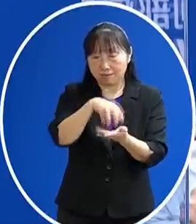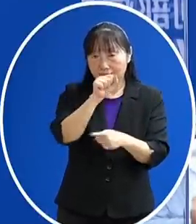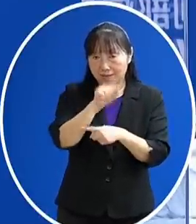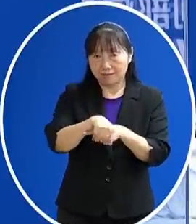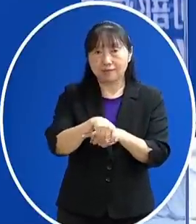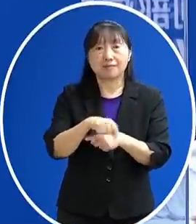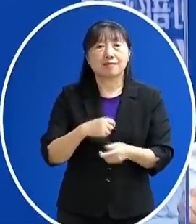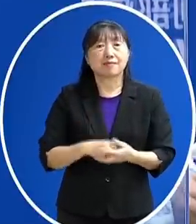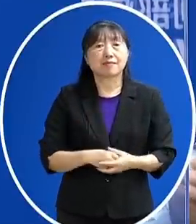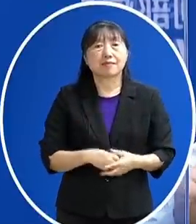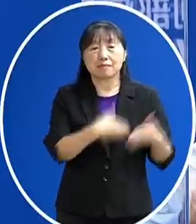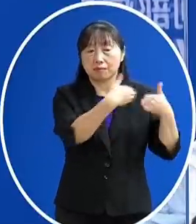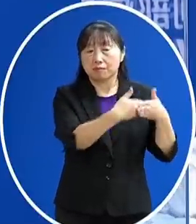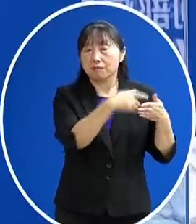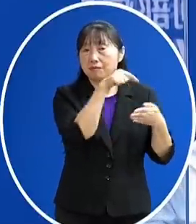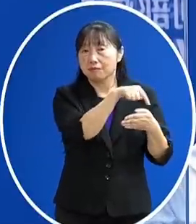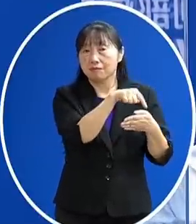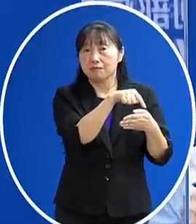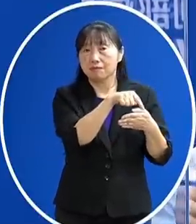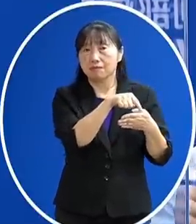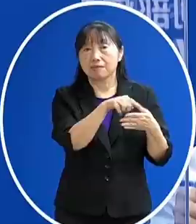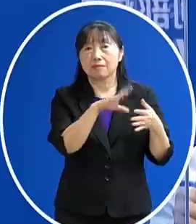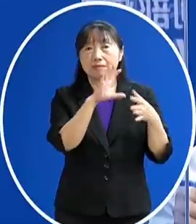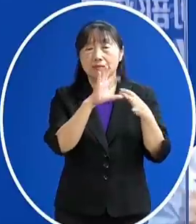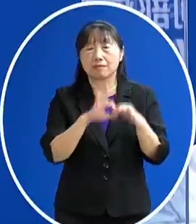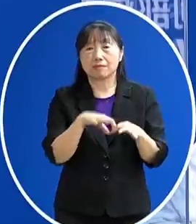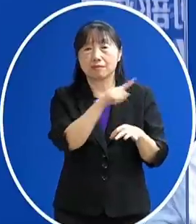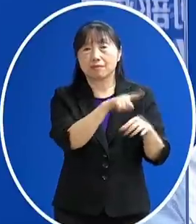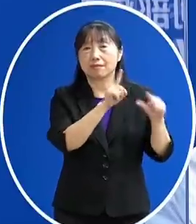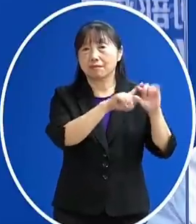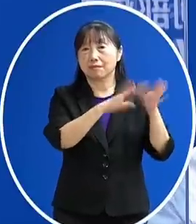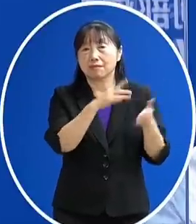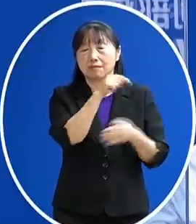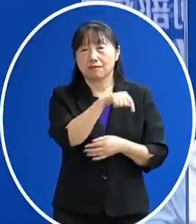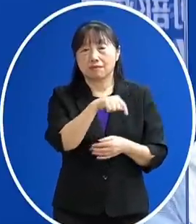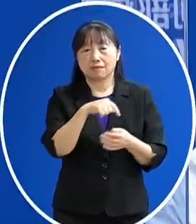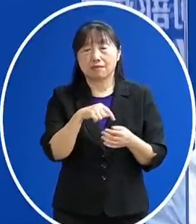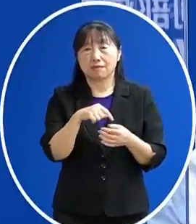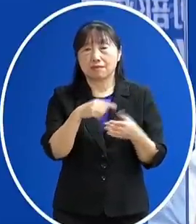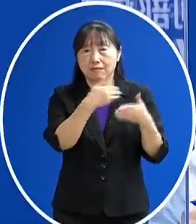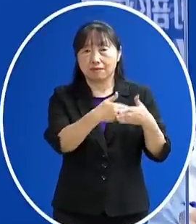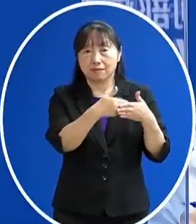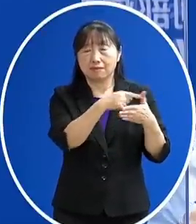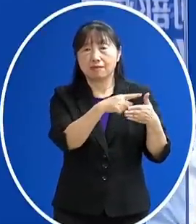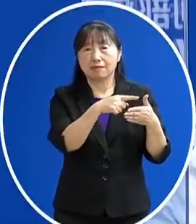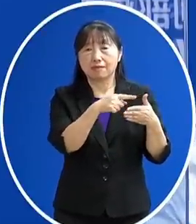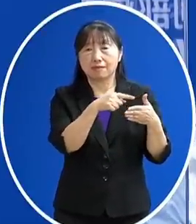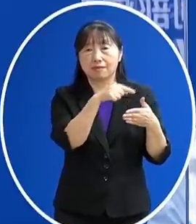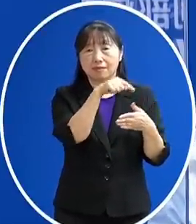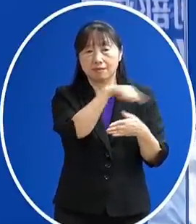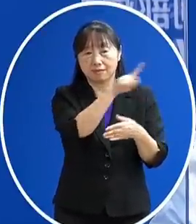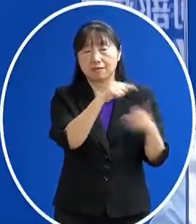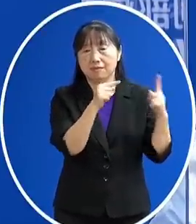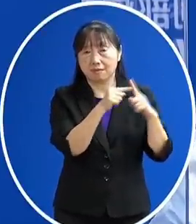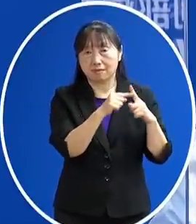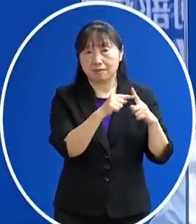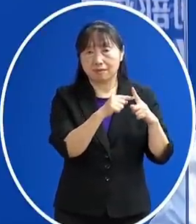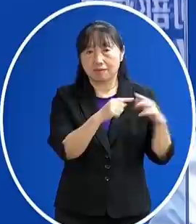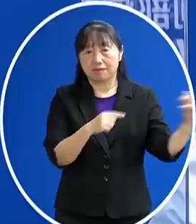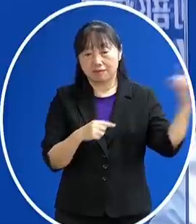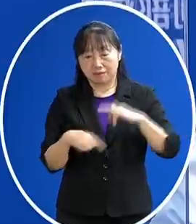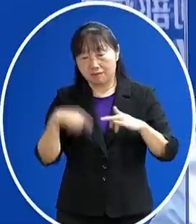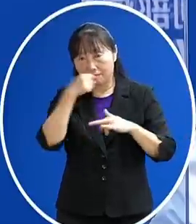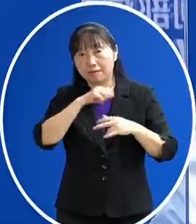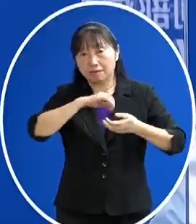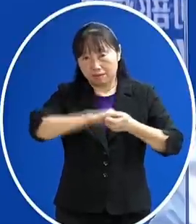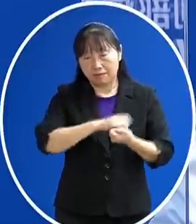那陆的部分，因为中国本来中国大陆的人士要来台湾，就是必须要去